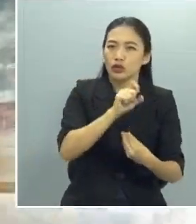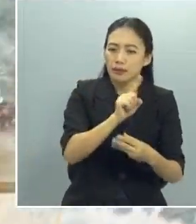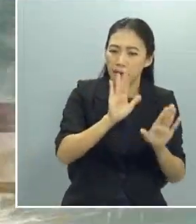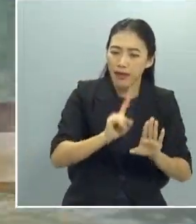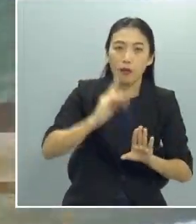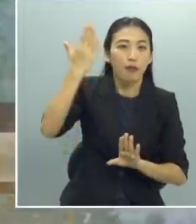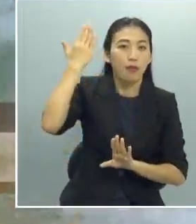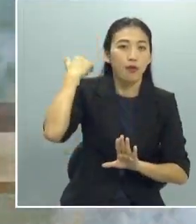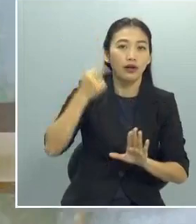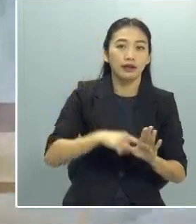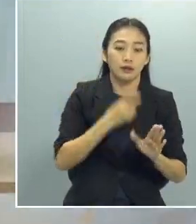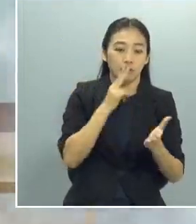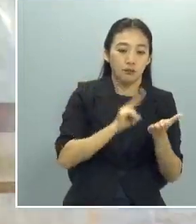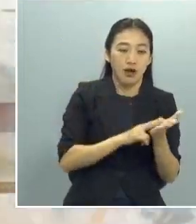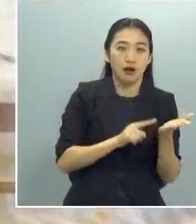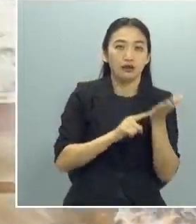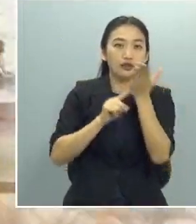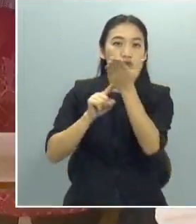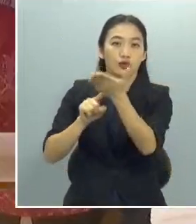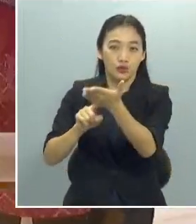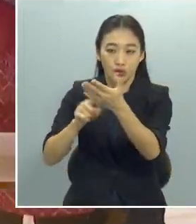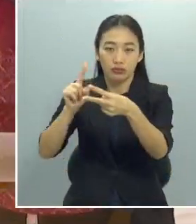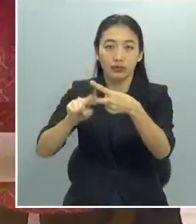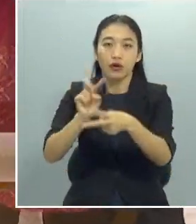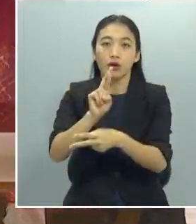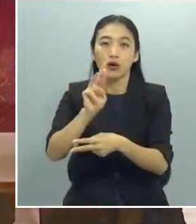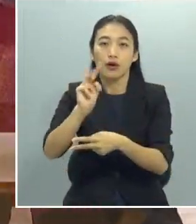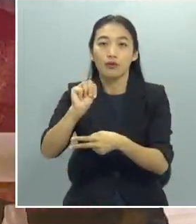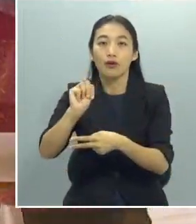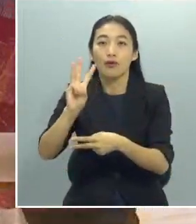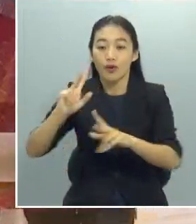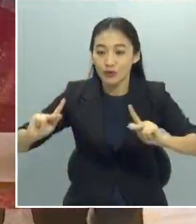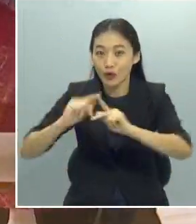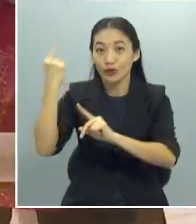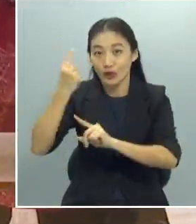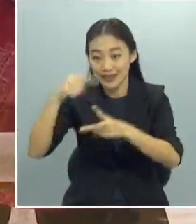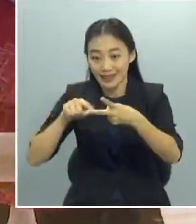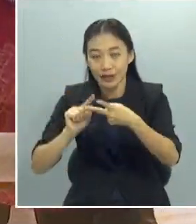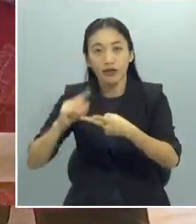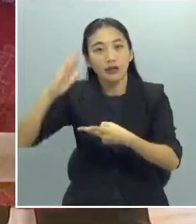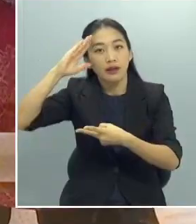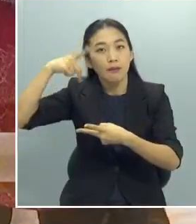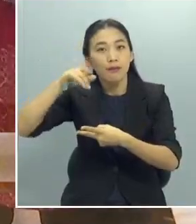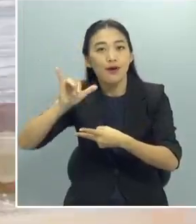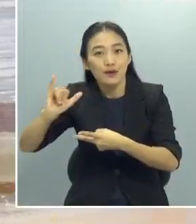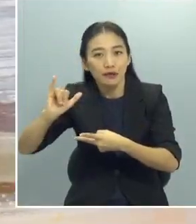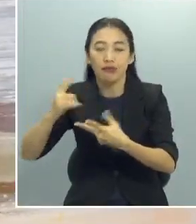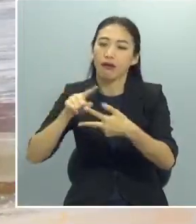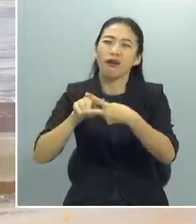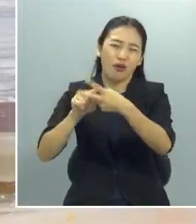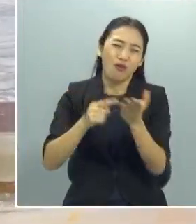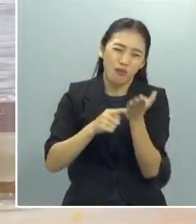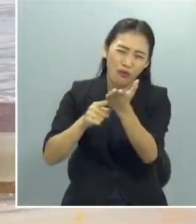เอกประยุทธ์จันทร์โอชารวมถึงรัฐมนตรีท่องเที่ยวพิพัฒน์รัชกิจประการมาตั้งแต่ 9พฤศจิกายนแล้วไม่เข้าครมสักที